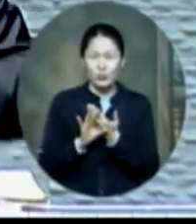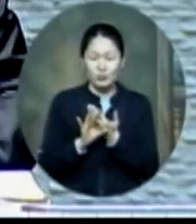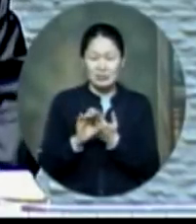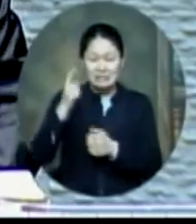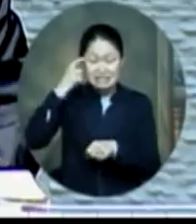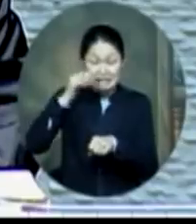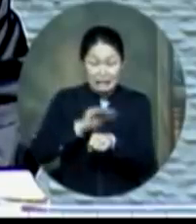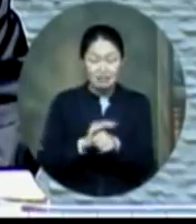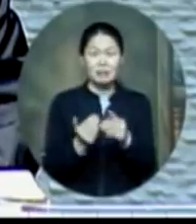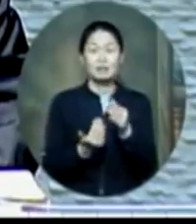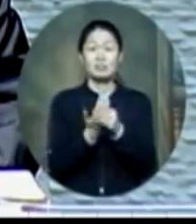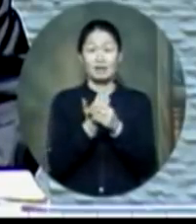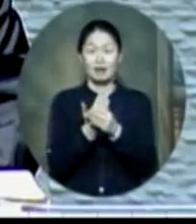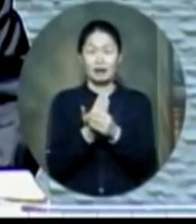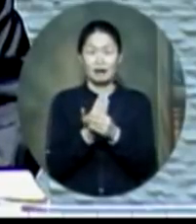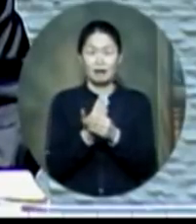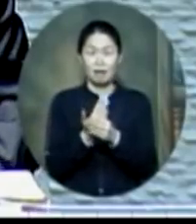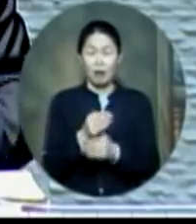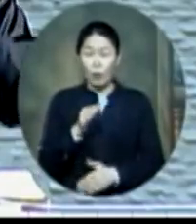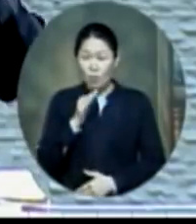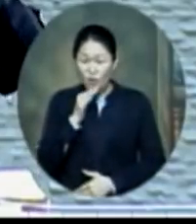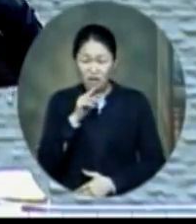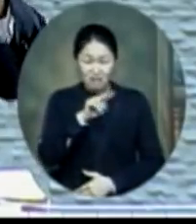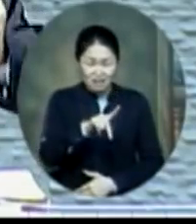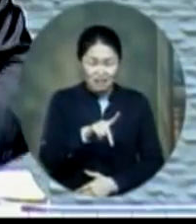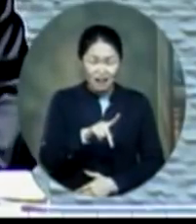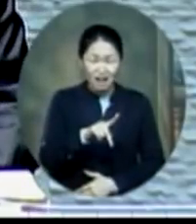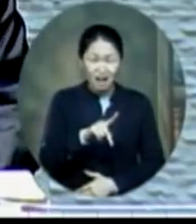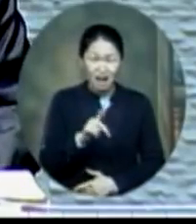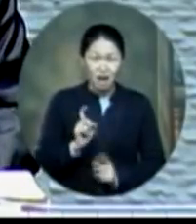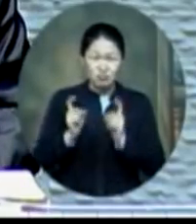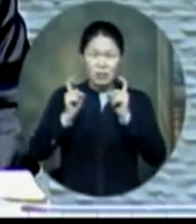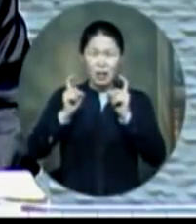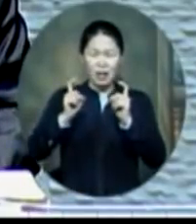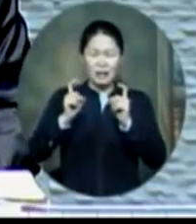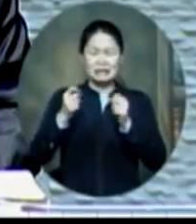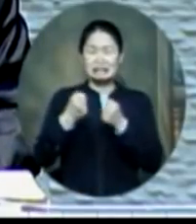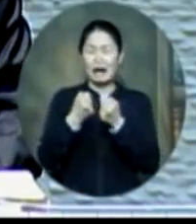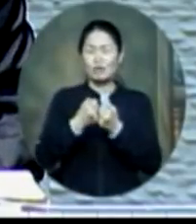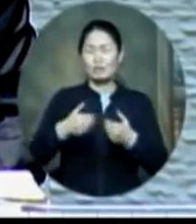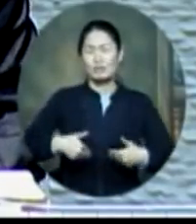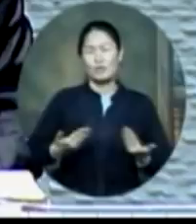지혜가 생기는 거예요. 옳다 그러다 주장하고 싸울 거 하나도 없어요.